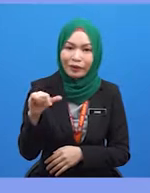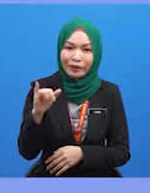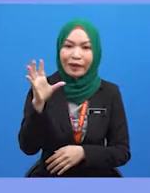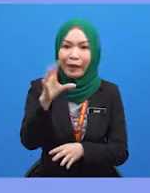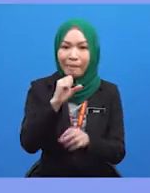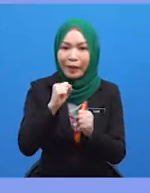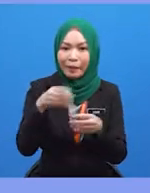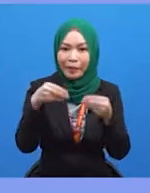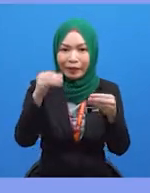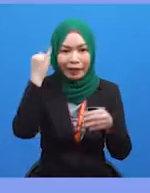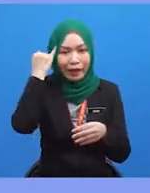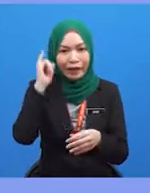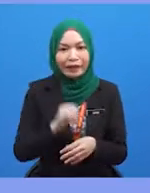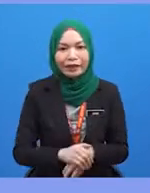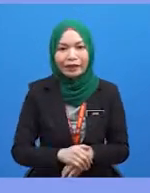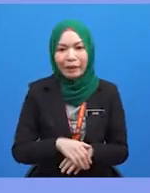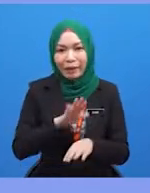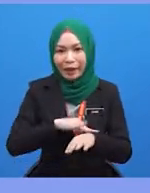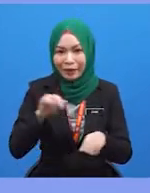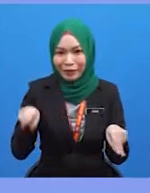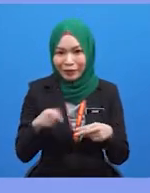perniagaan kepada usahawan.